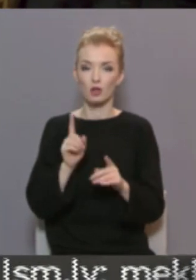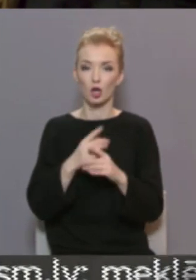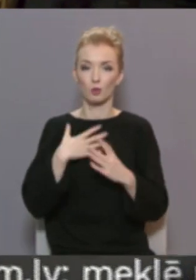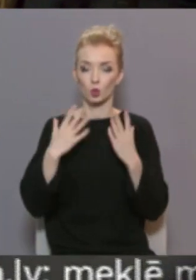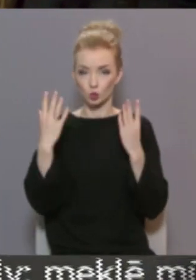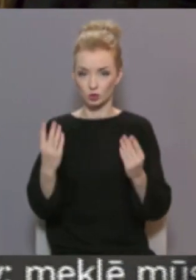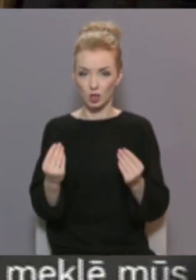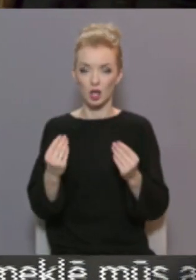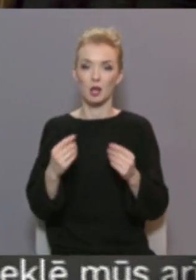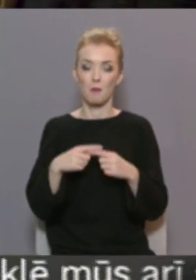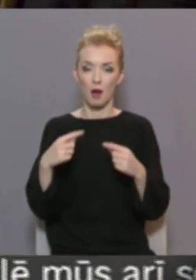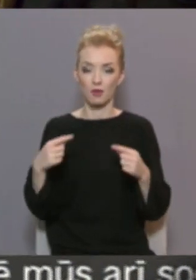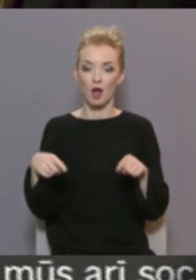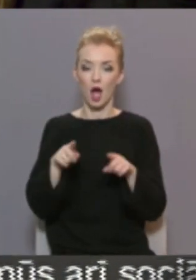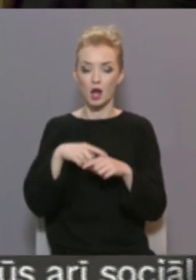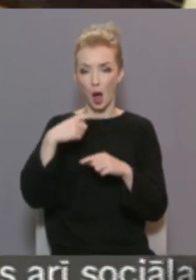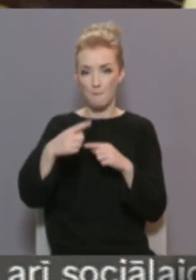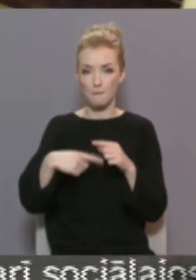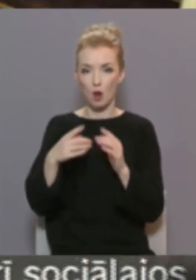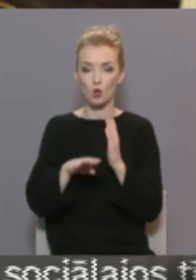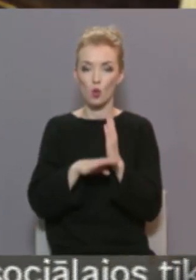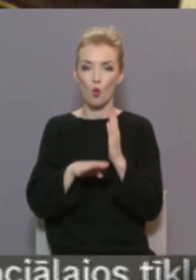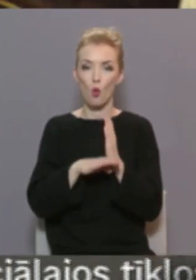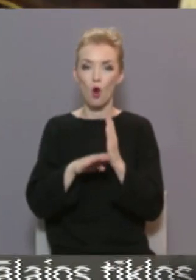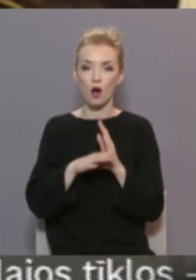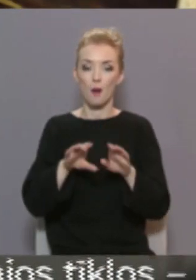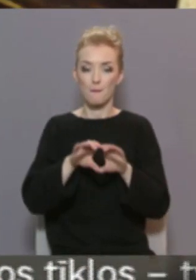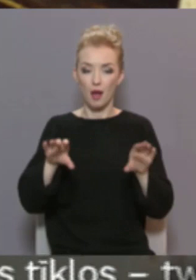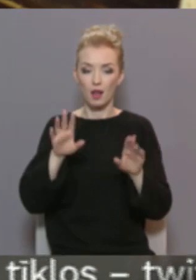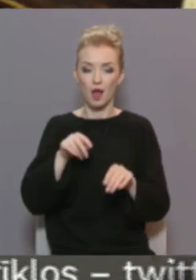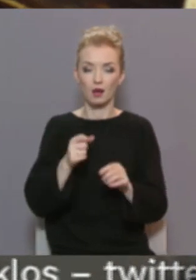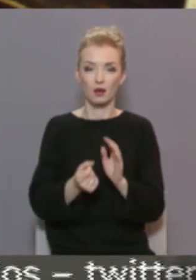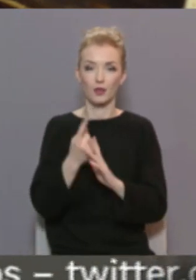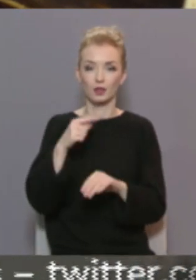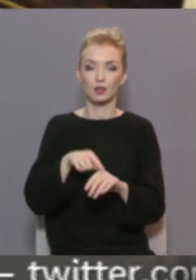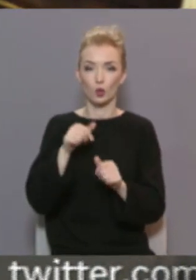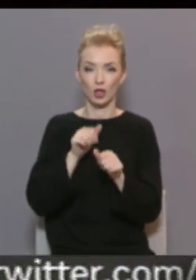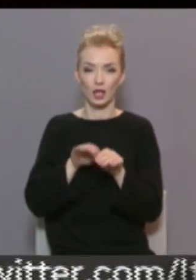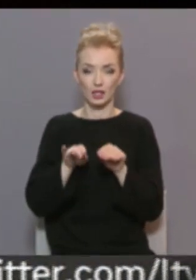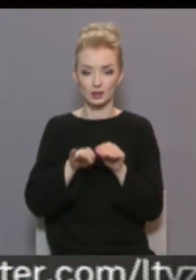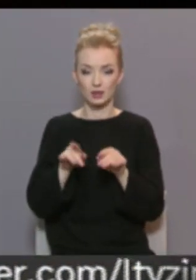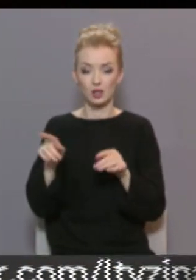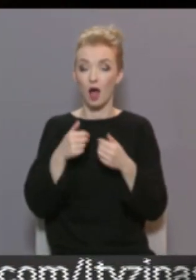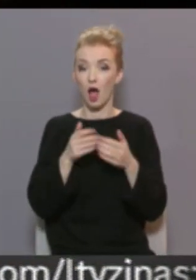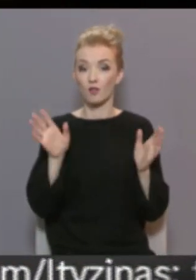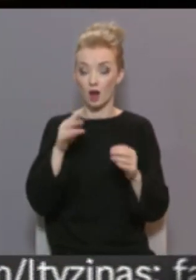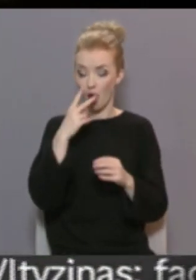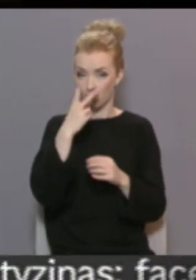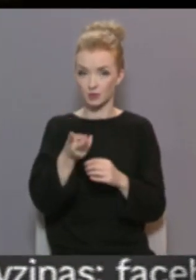bet apdarināts ar apaļkoka pusbaļķiem, lai radītu autentisku sajūtu. Bunkurs apskatē ir atvērts katru dienu,